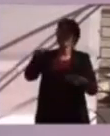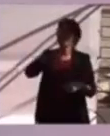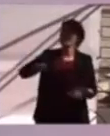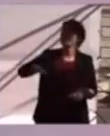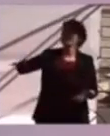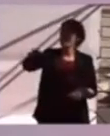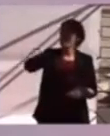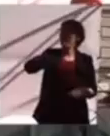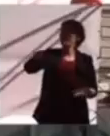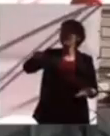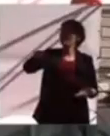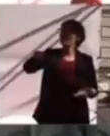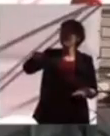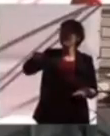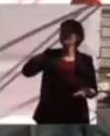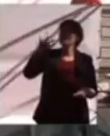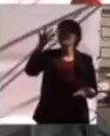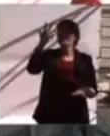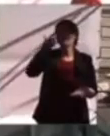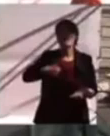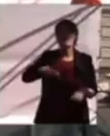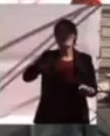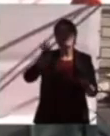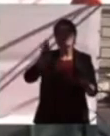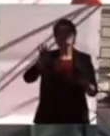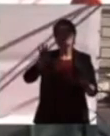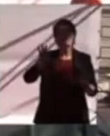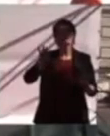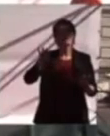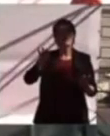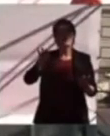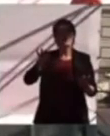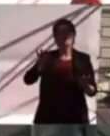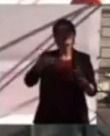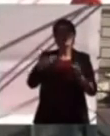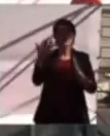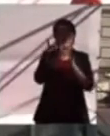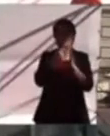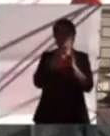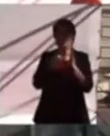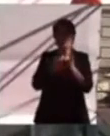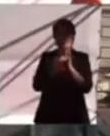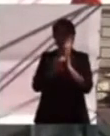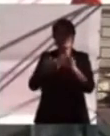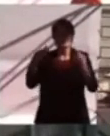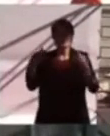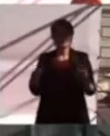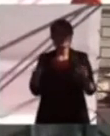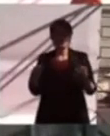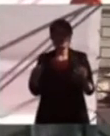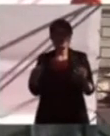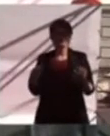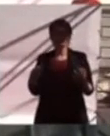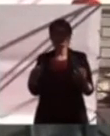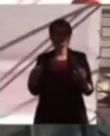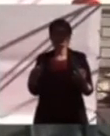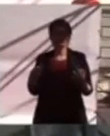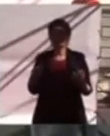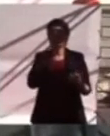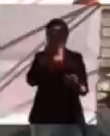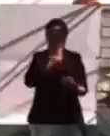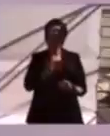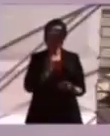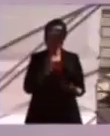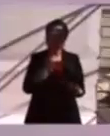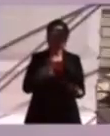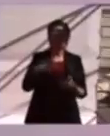necessità fatemelo dire che la forza del protocollo alla sicurezza non era solo dire se non c'è sicurezza non